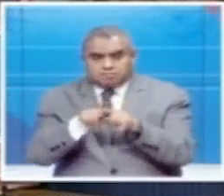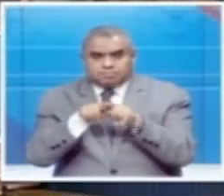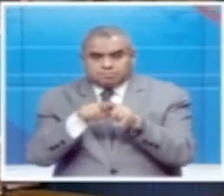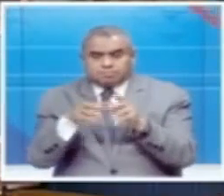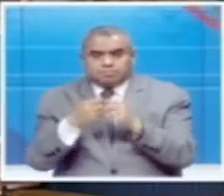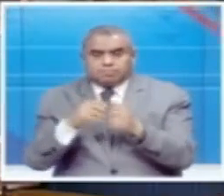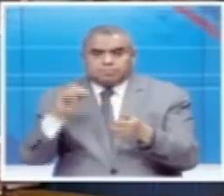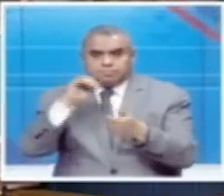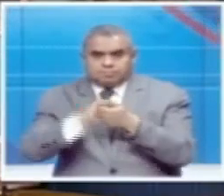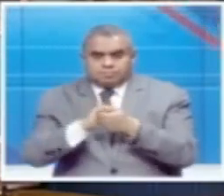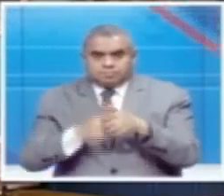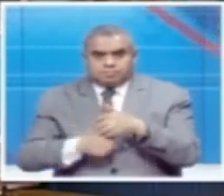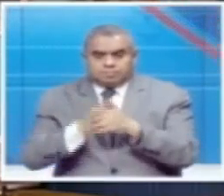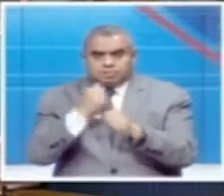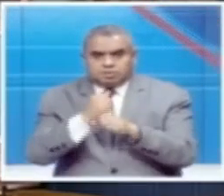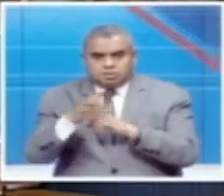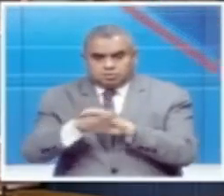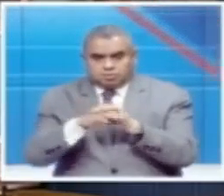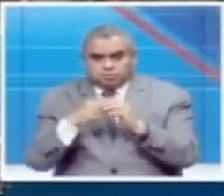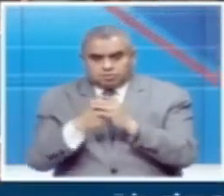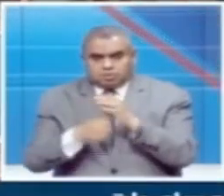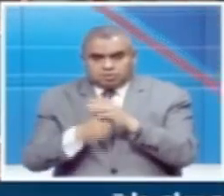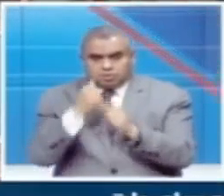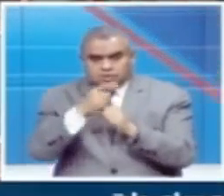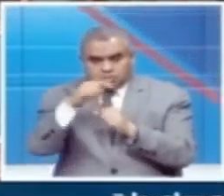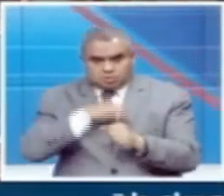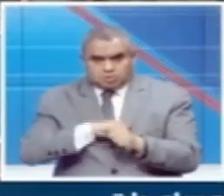بالنسبة لنا. لكن كان من دواعي سروري أن